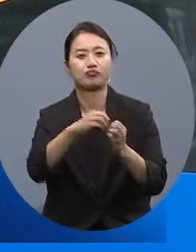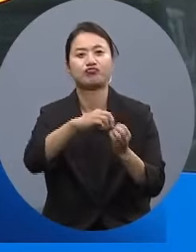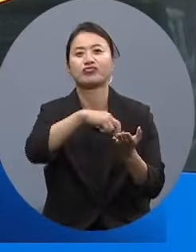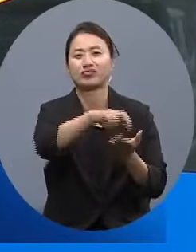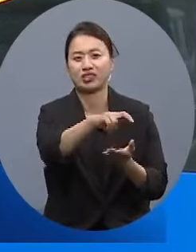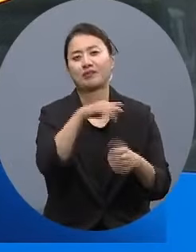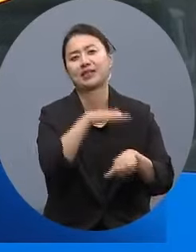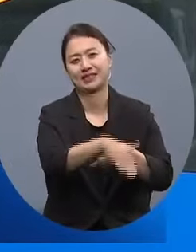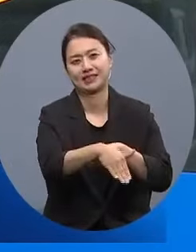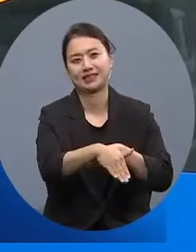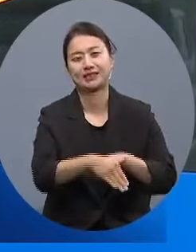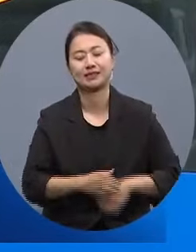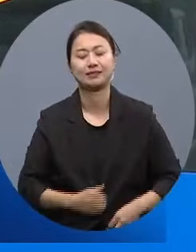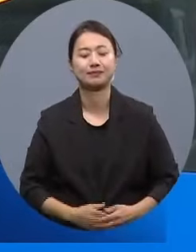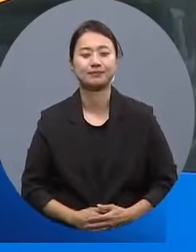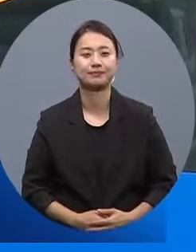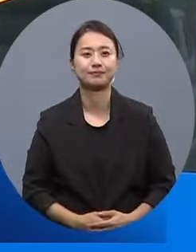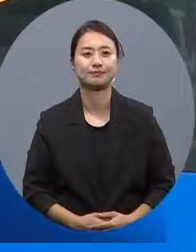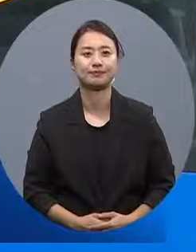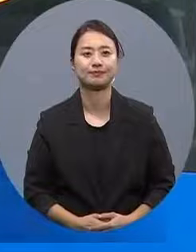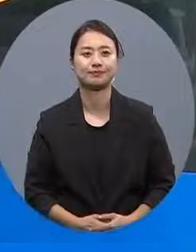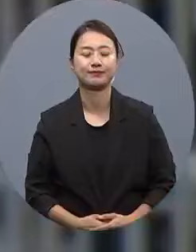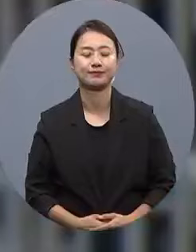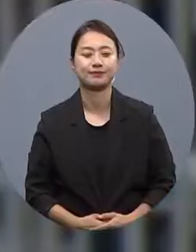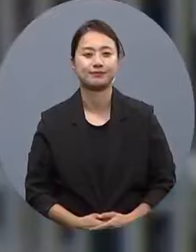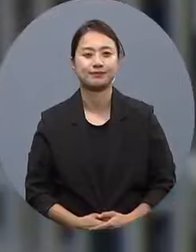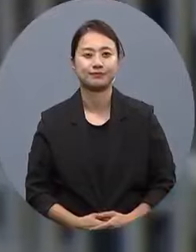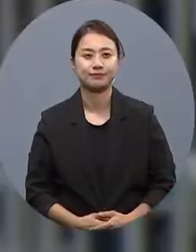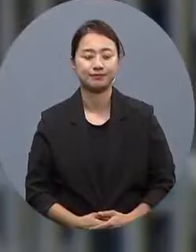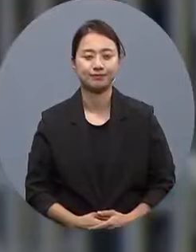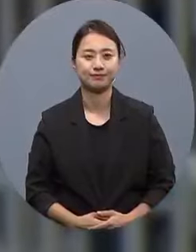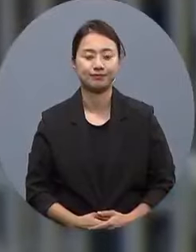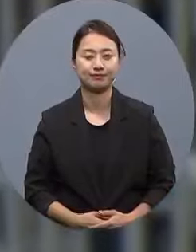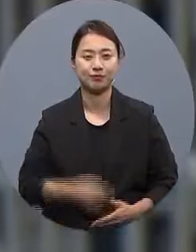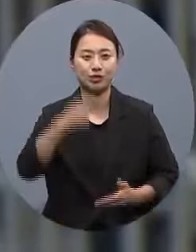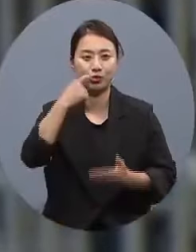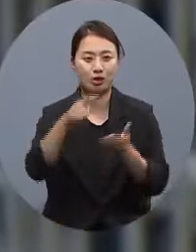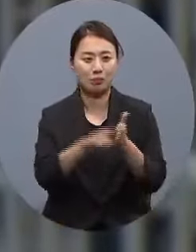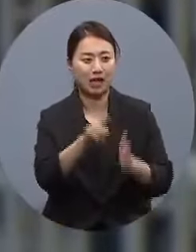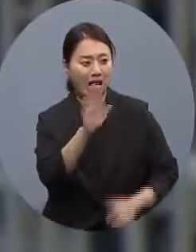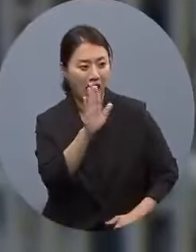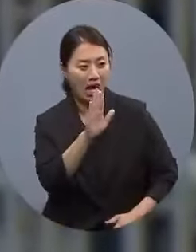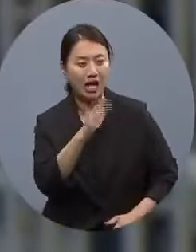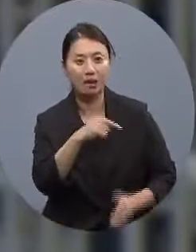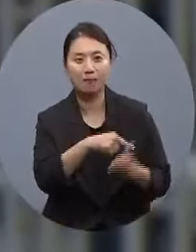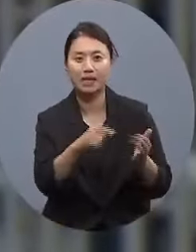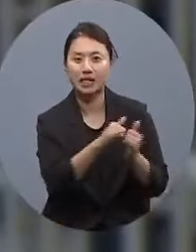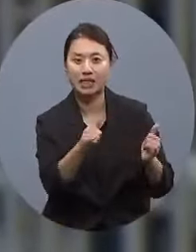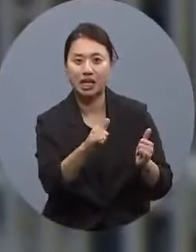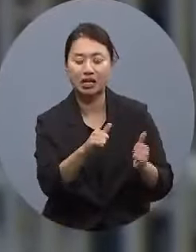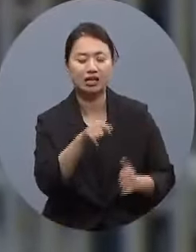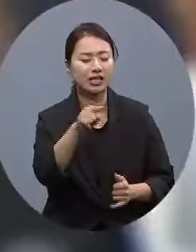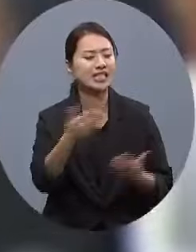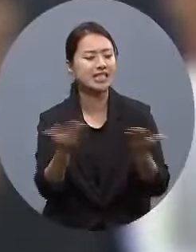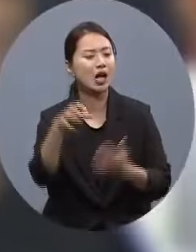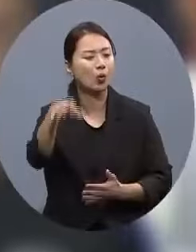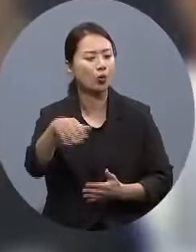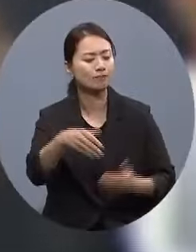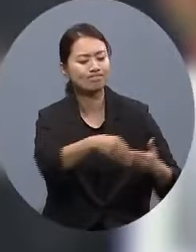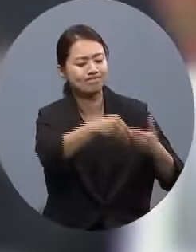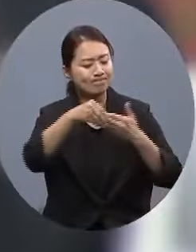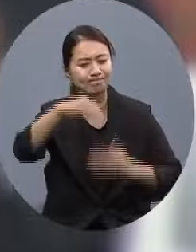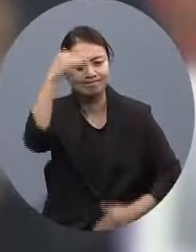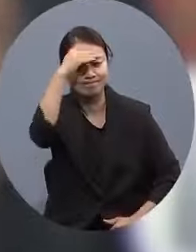것처럼 그 문자 발송을 합니다 그런 수법이 있었고요 쉽게 믿지 않는 피해자들은 앞으로 일하게 될 것이라며 직접